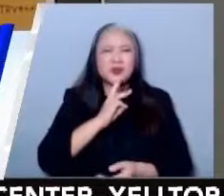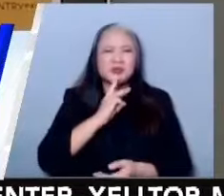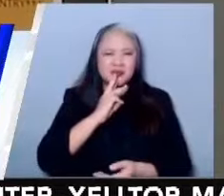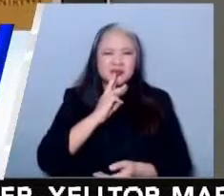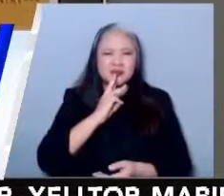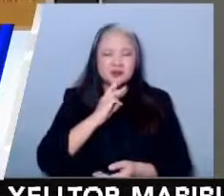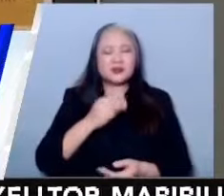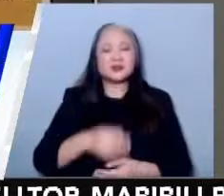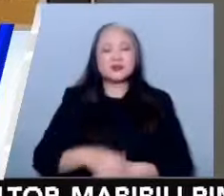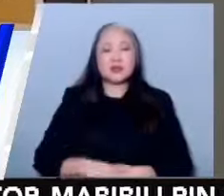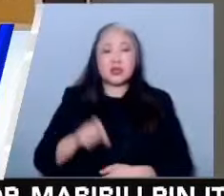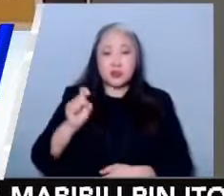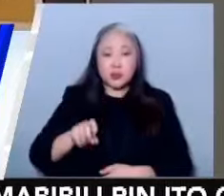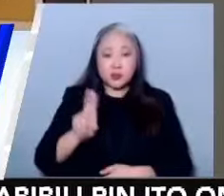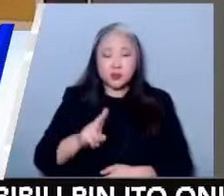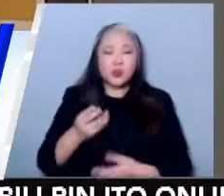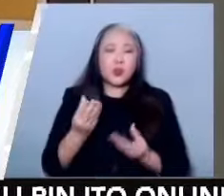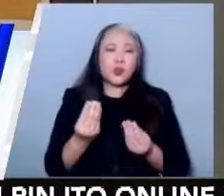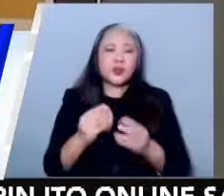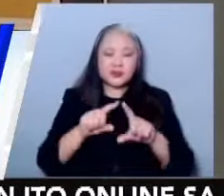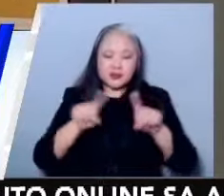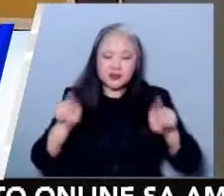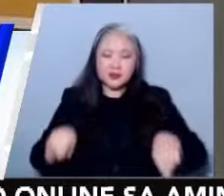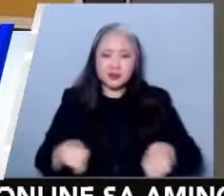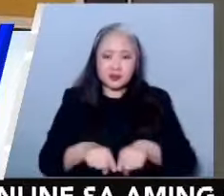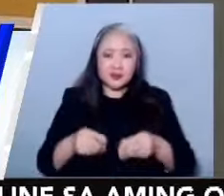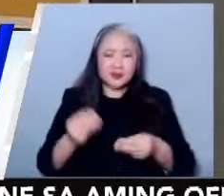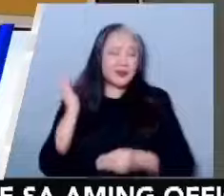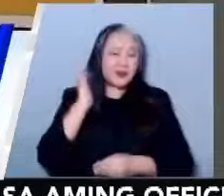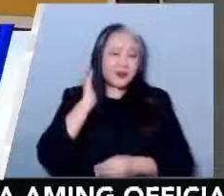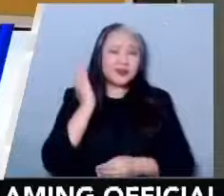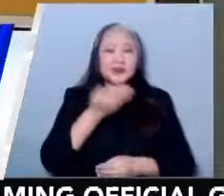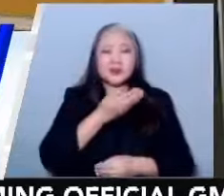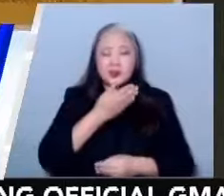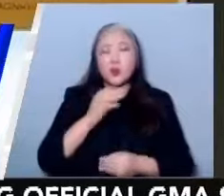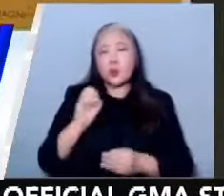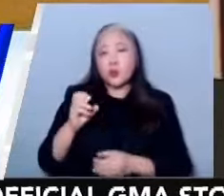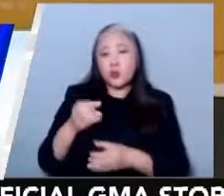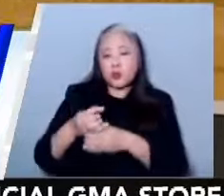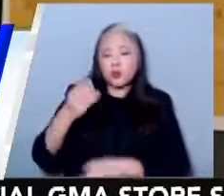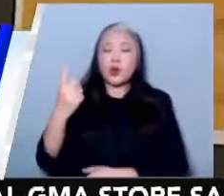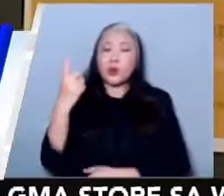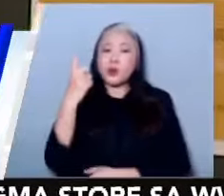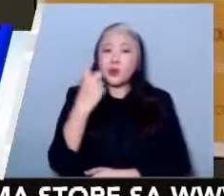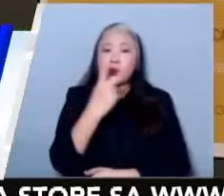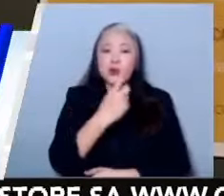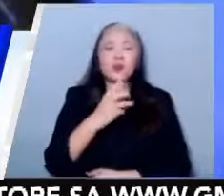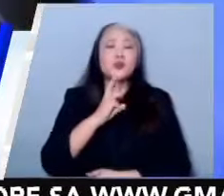bimpo o kaya spray bottle bilang pampapresko sa mukha at katawan.